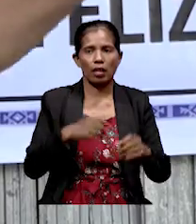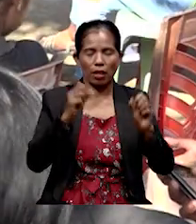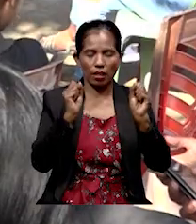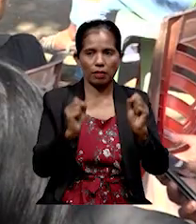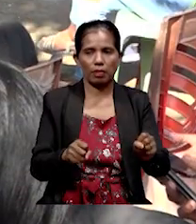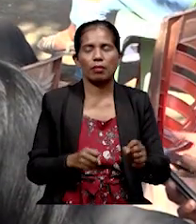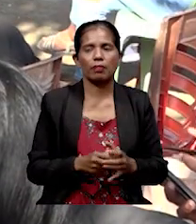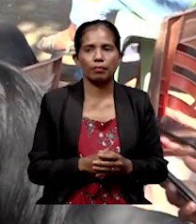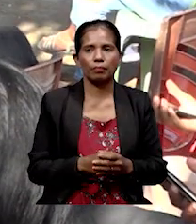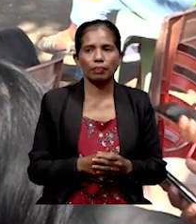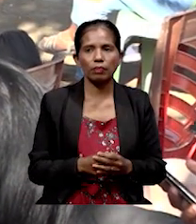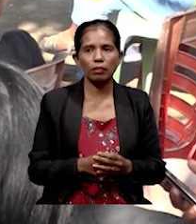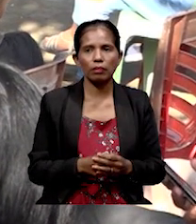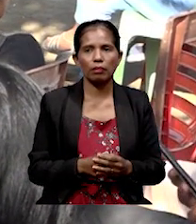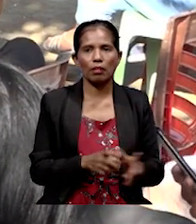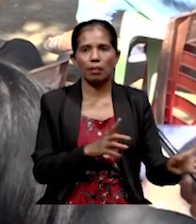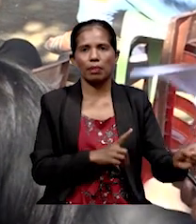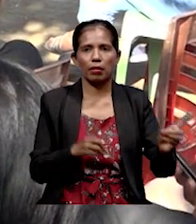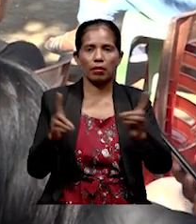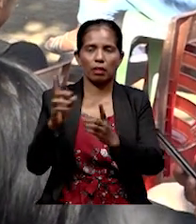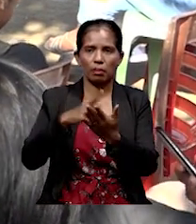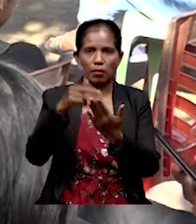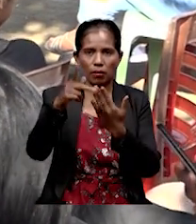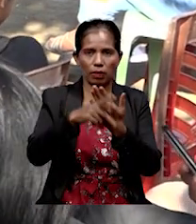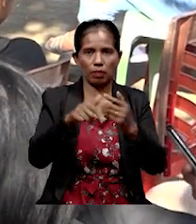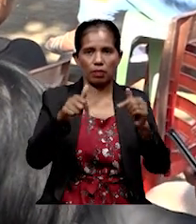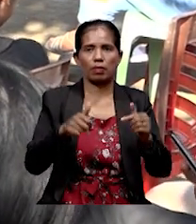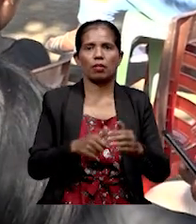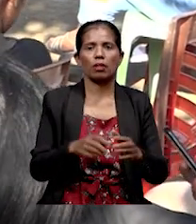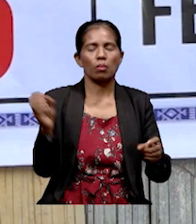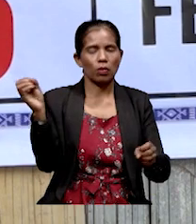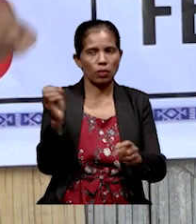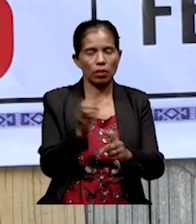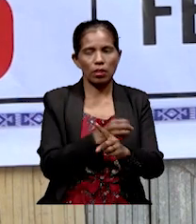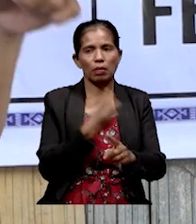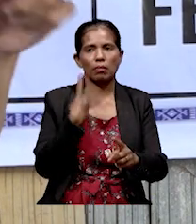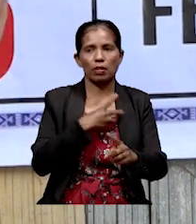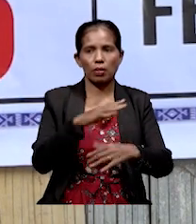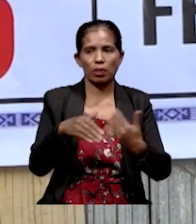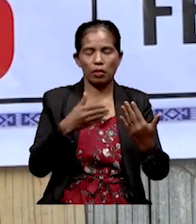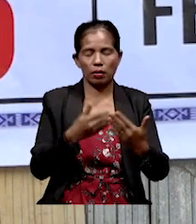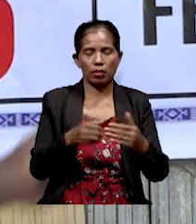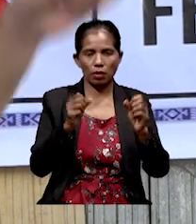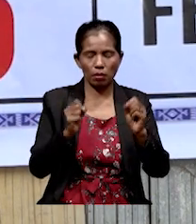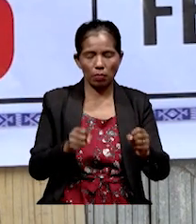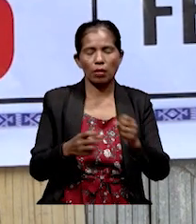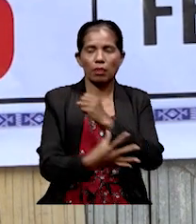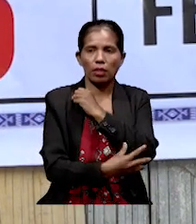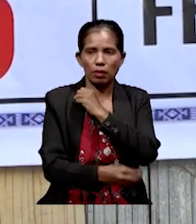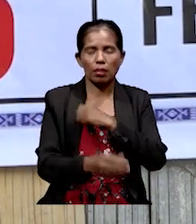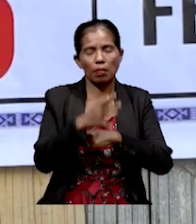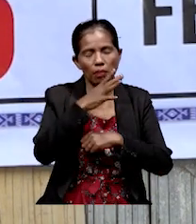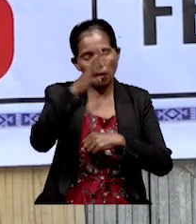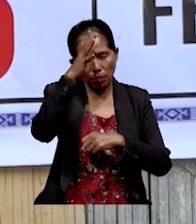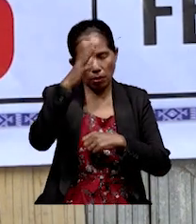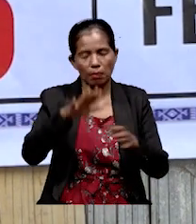atu implementa programa ne. Tem oportunidade para itahut. Ita bot beli kia kerabat rai, apa ama mate tiona,